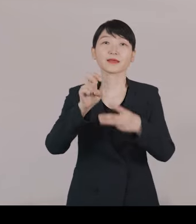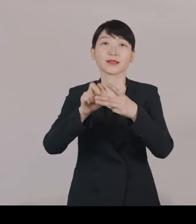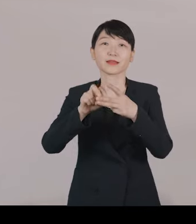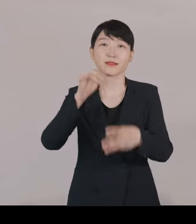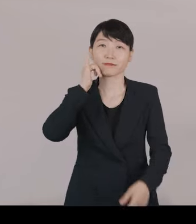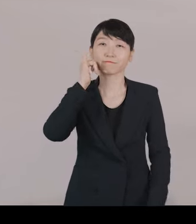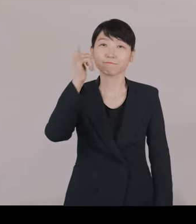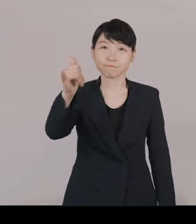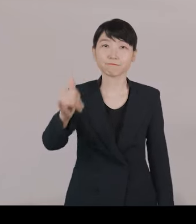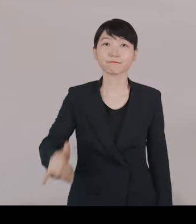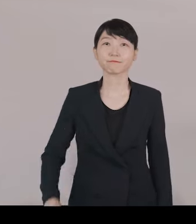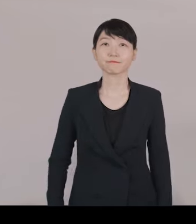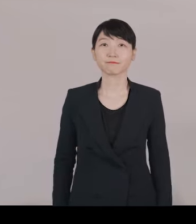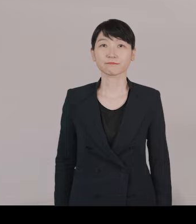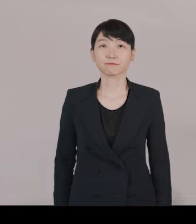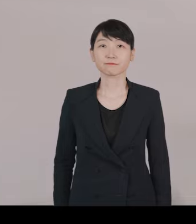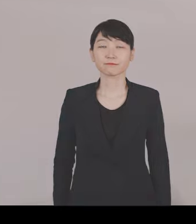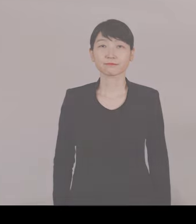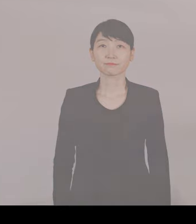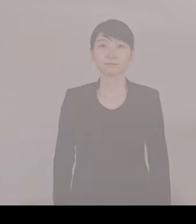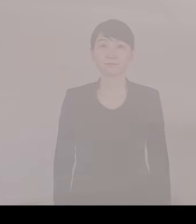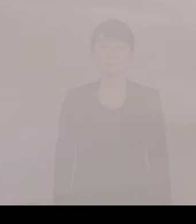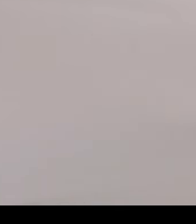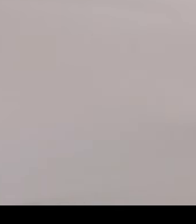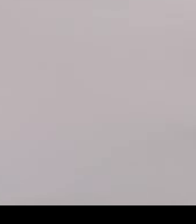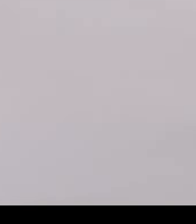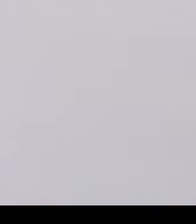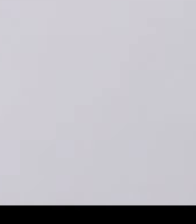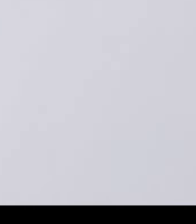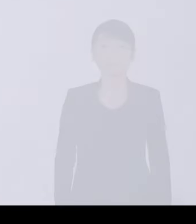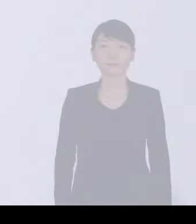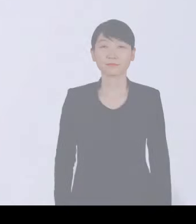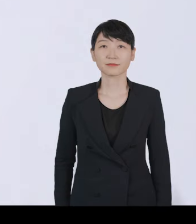않는다면 AS 센터로 연락 주시기 바랍니다.